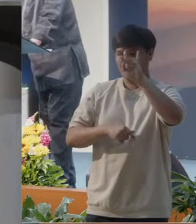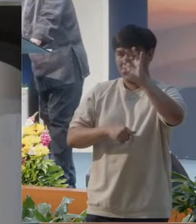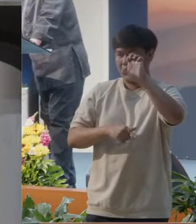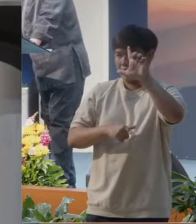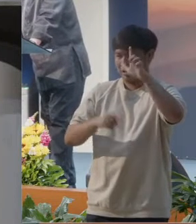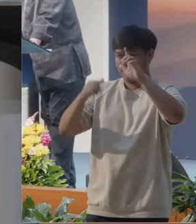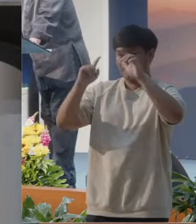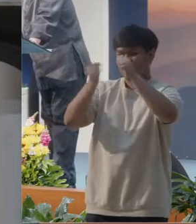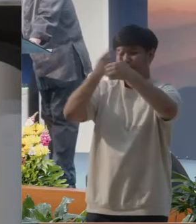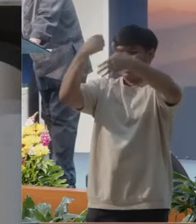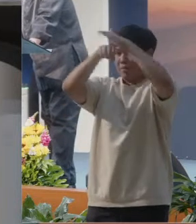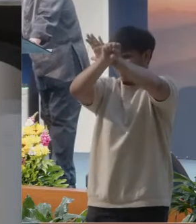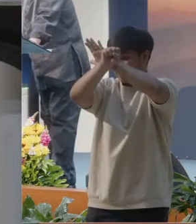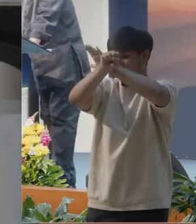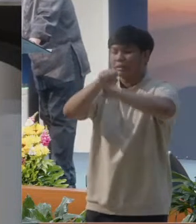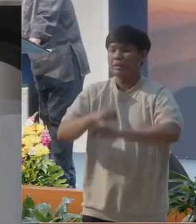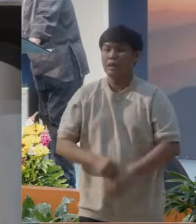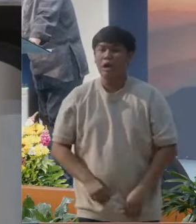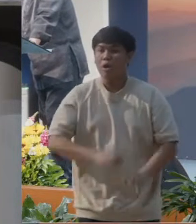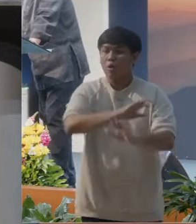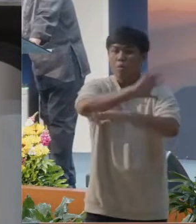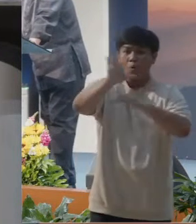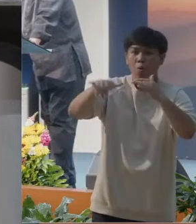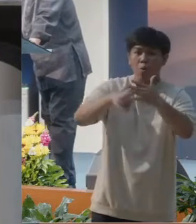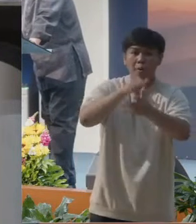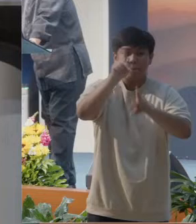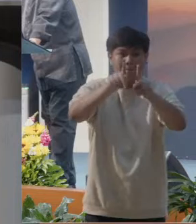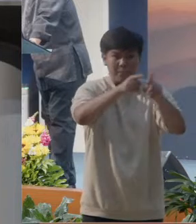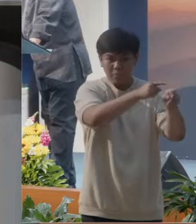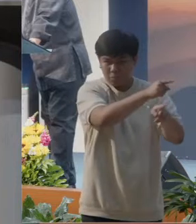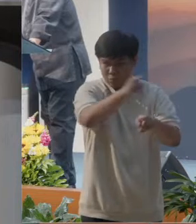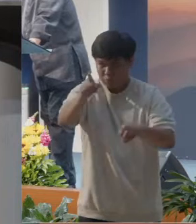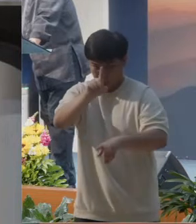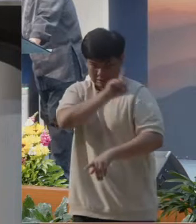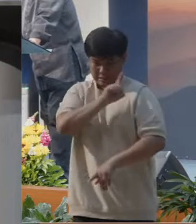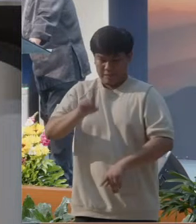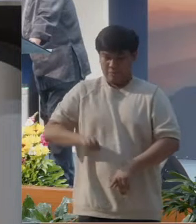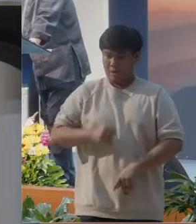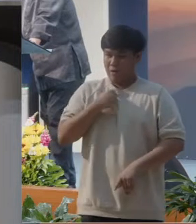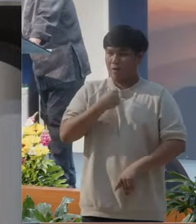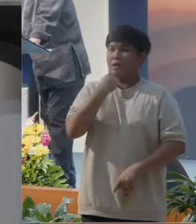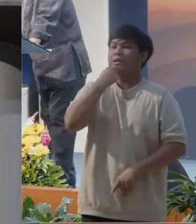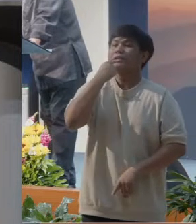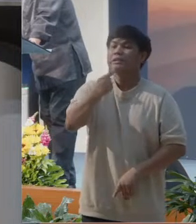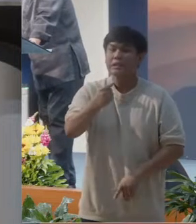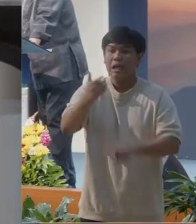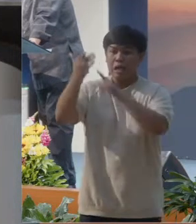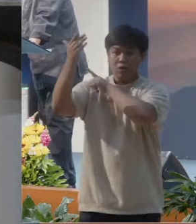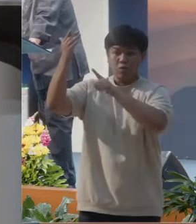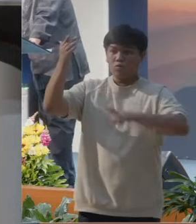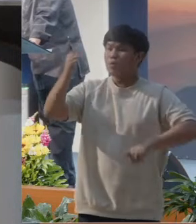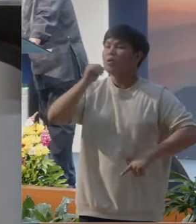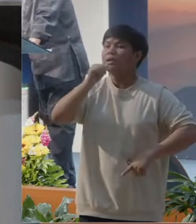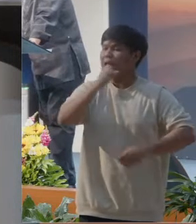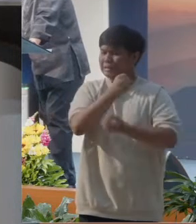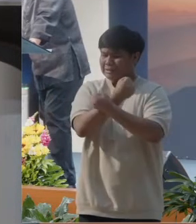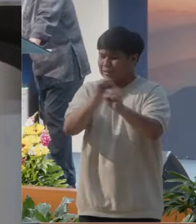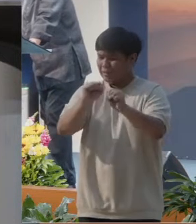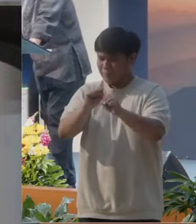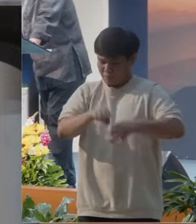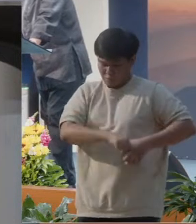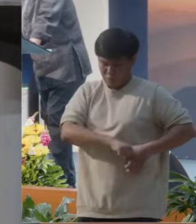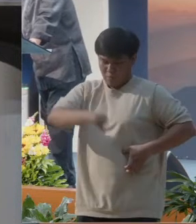17:47, and that all this assembly may know that the Lord saves not with sword and spear, for